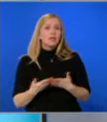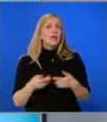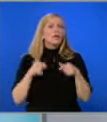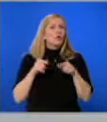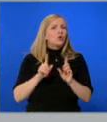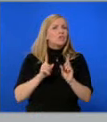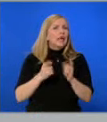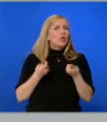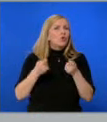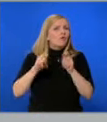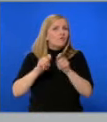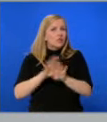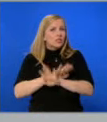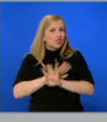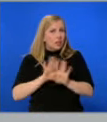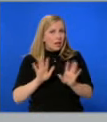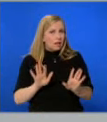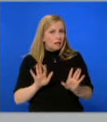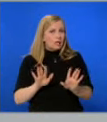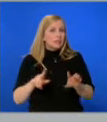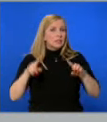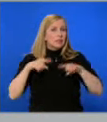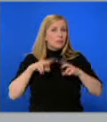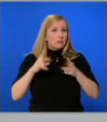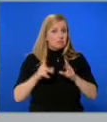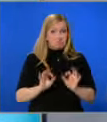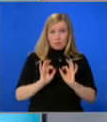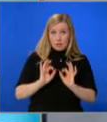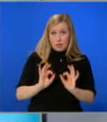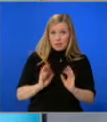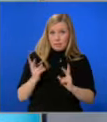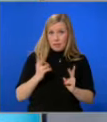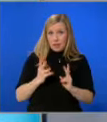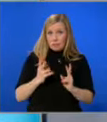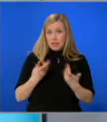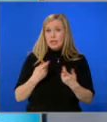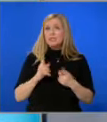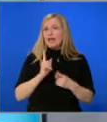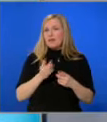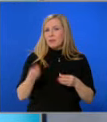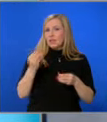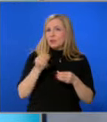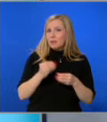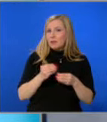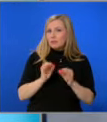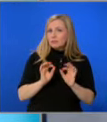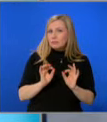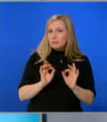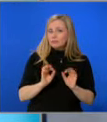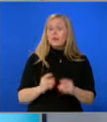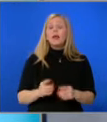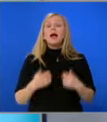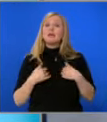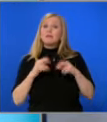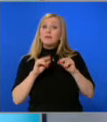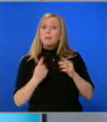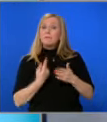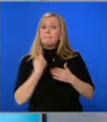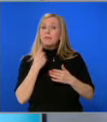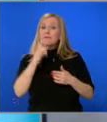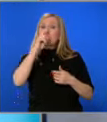я довършили съвсем съдебната реформа, така ли да разбирам? Казвам, и трябва да я допълните. Първата стъпка,